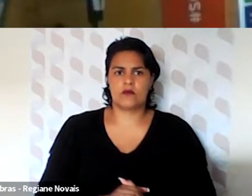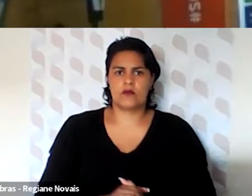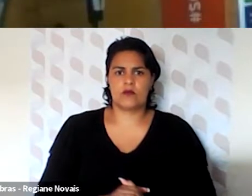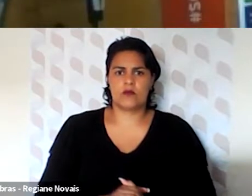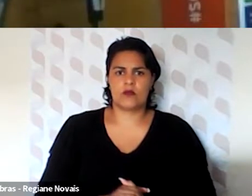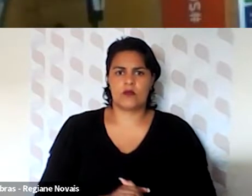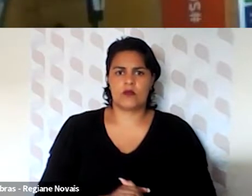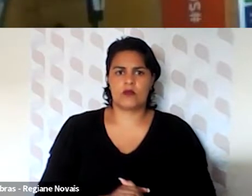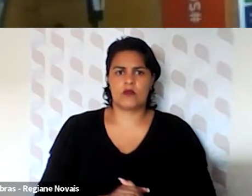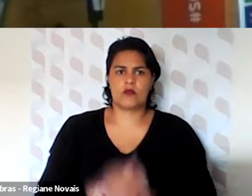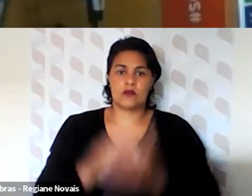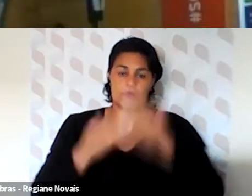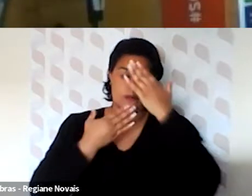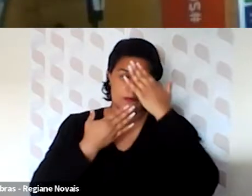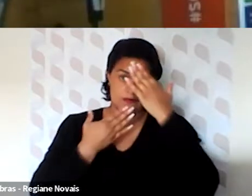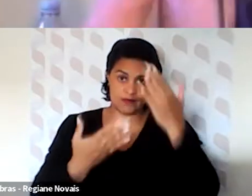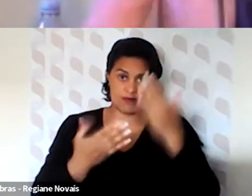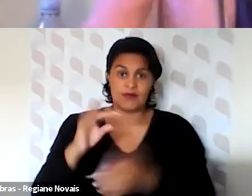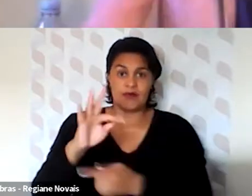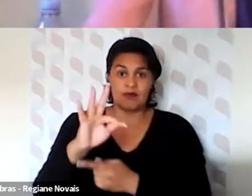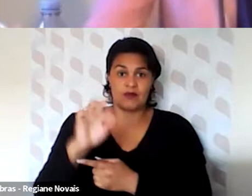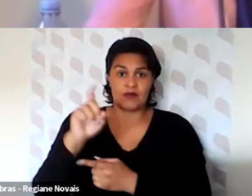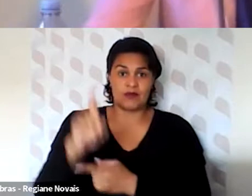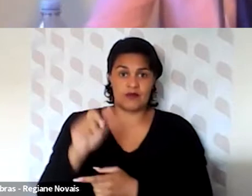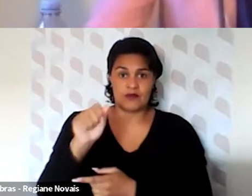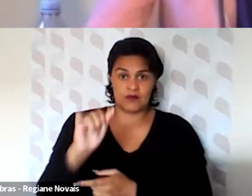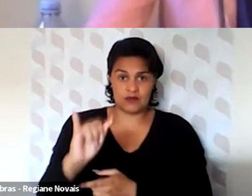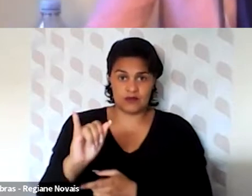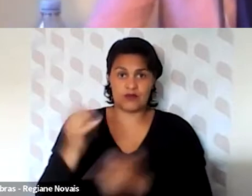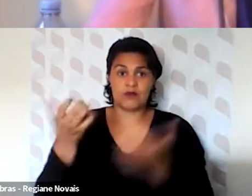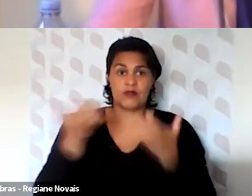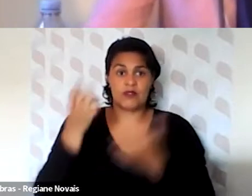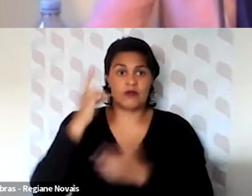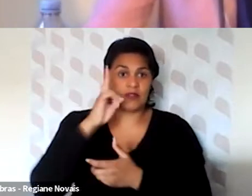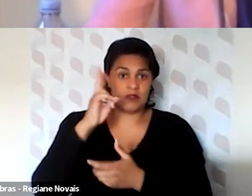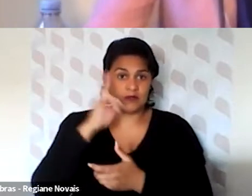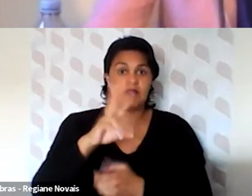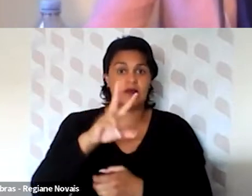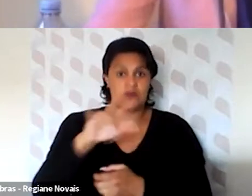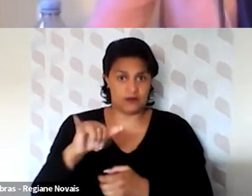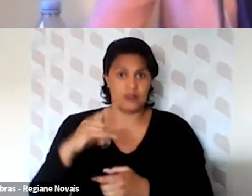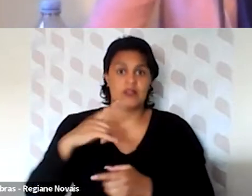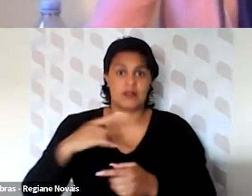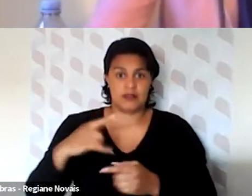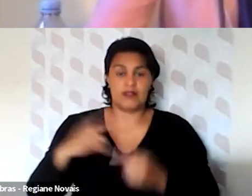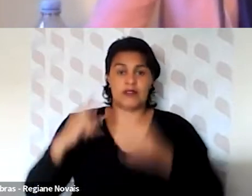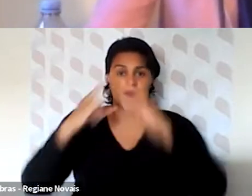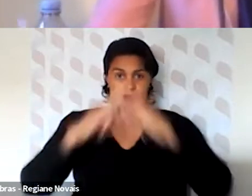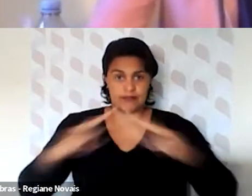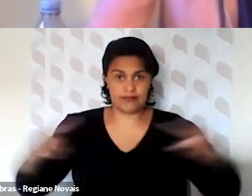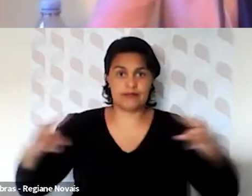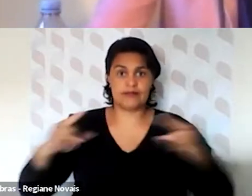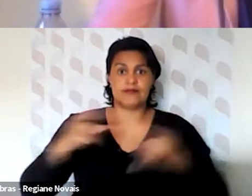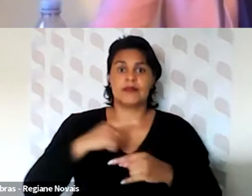Muito obrigada, Chai Soloui, e eu queria relembrar que vai ter um acampamento da Terra Livre